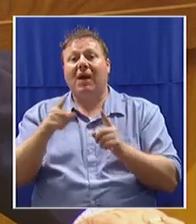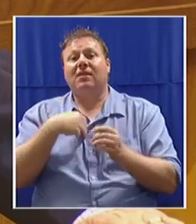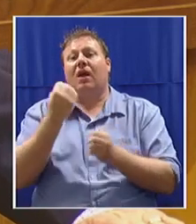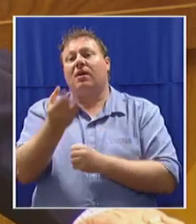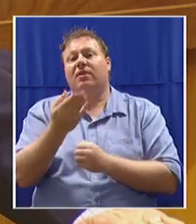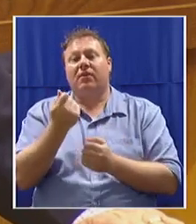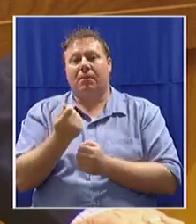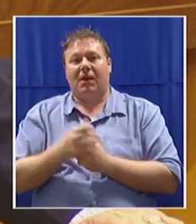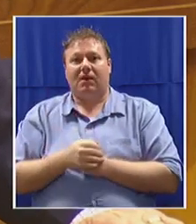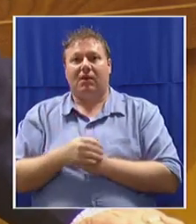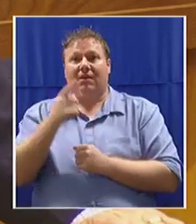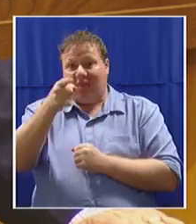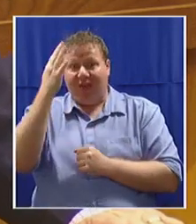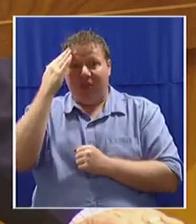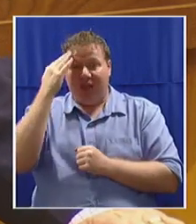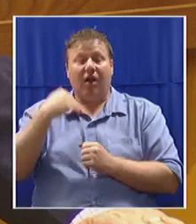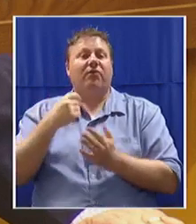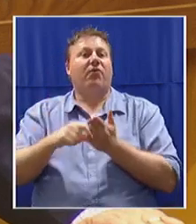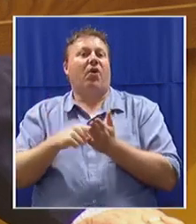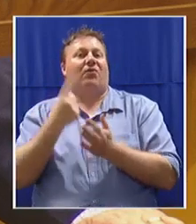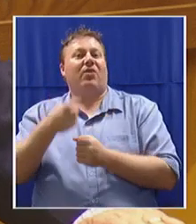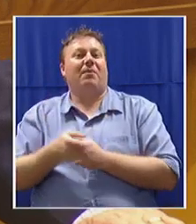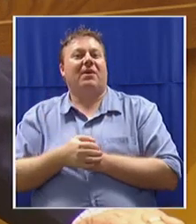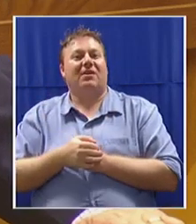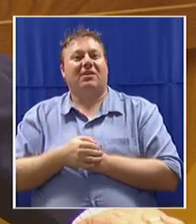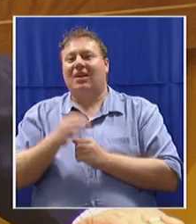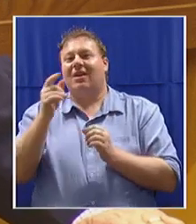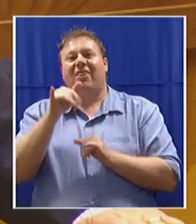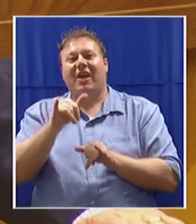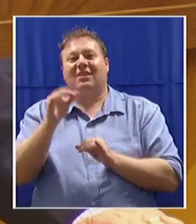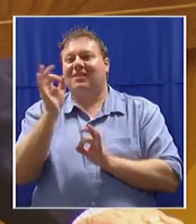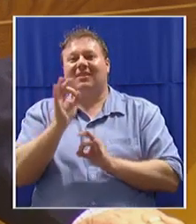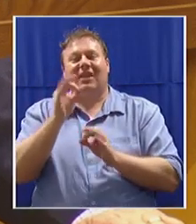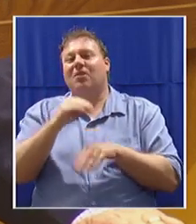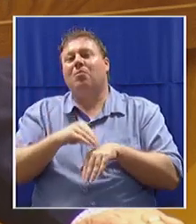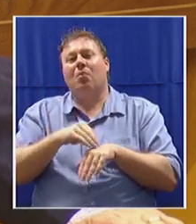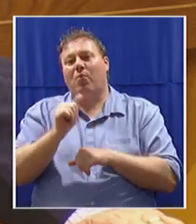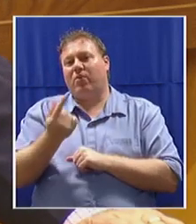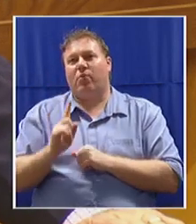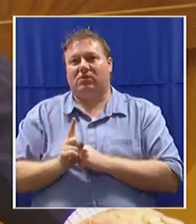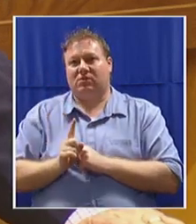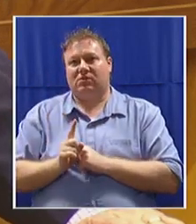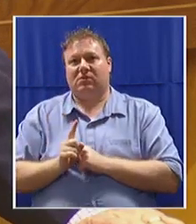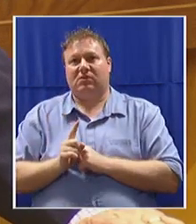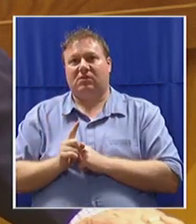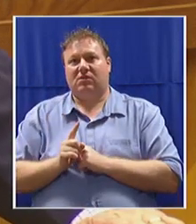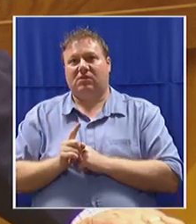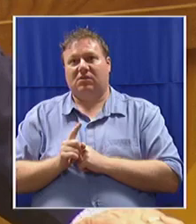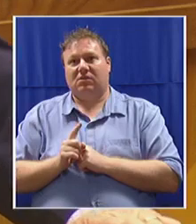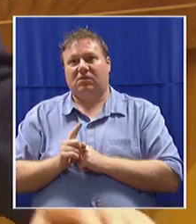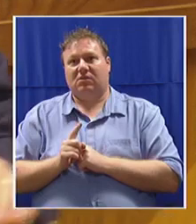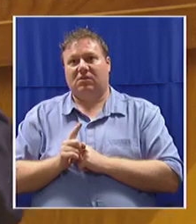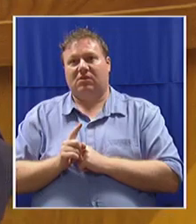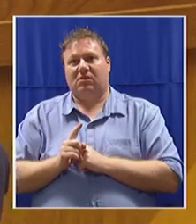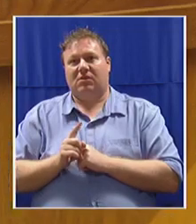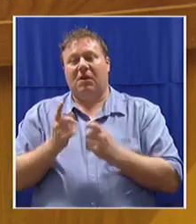hulle. Dit is niks anders eintlik as 'n bedrag wat gegee word om te